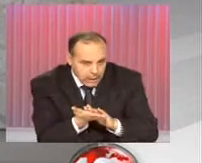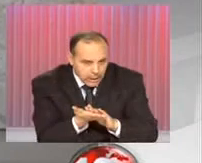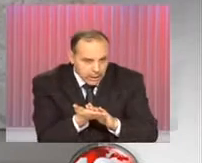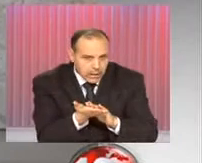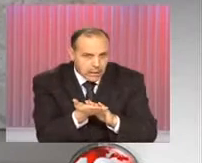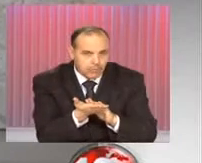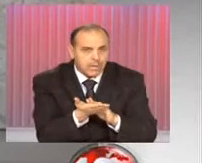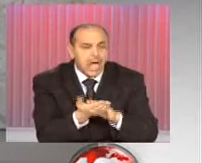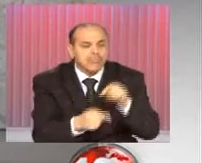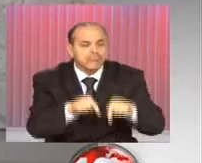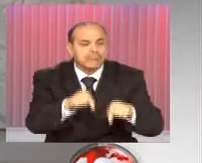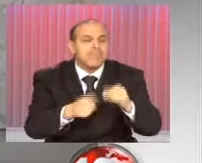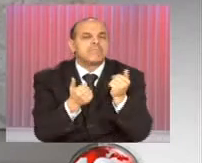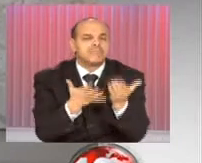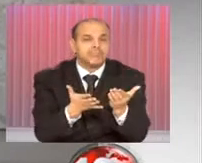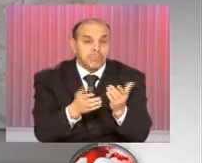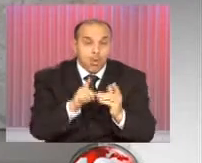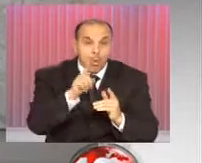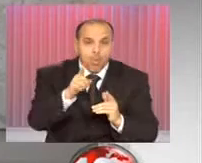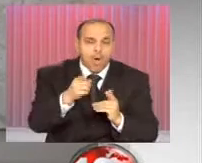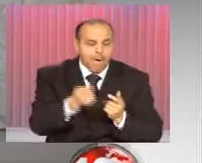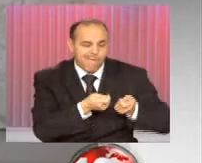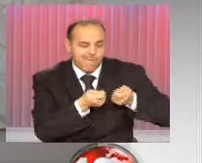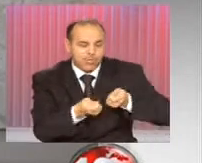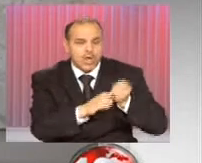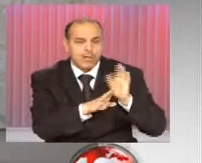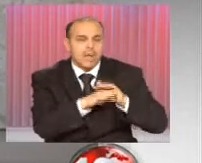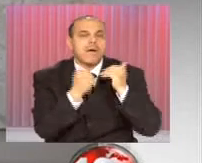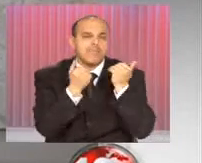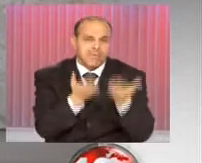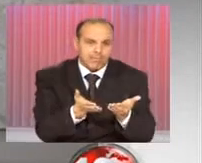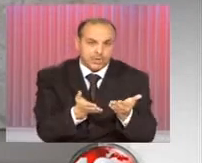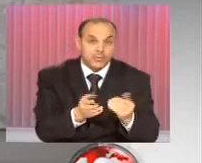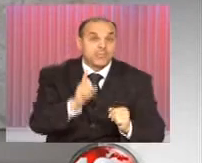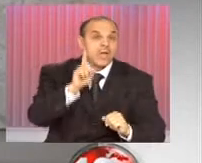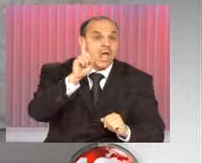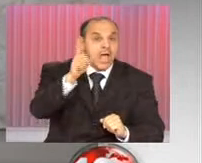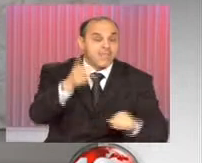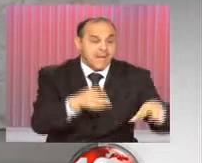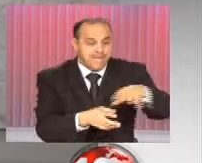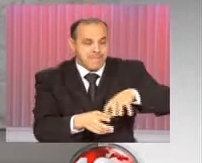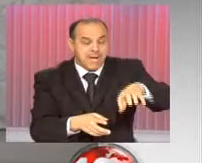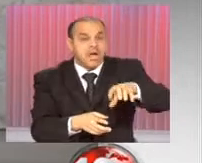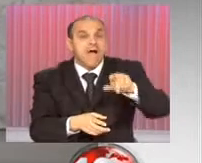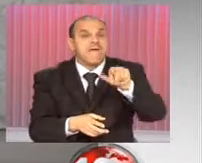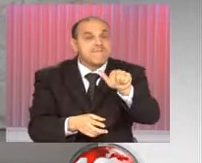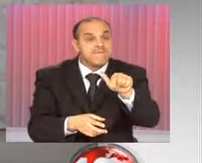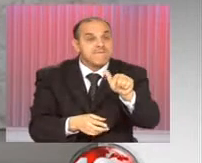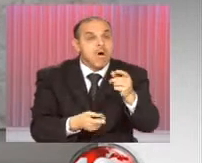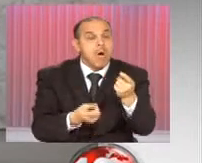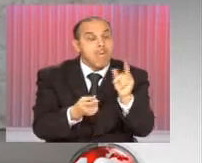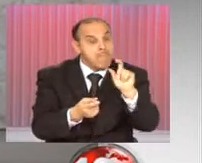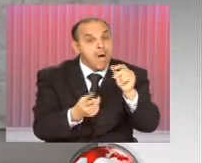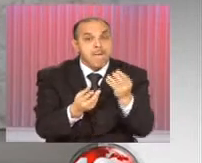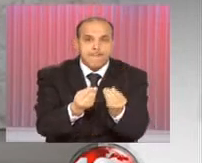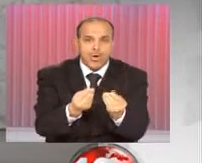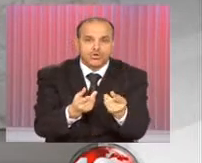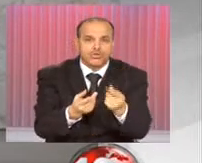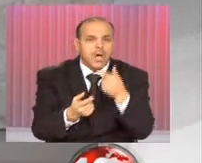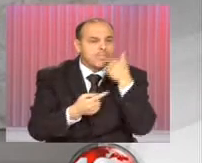الأراضي الصالحة للزراعة وعدم التمويل والدعم، خاصة في منطقة تتوفر فيها ثروات مائية